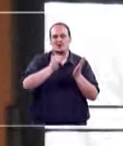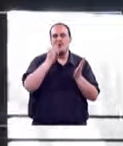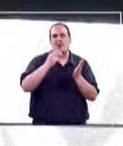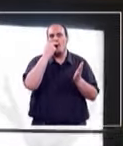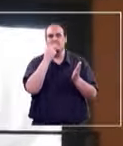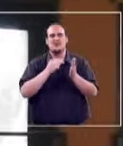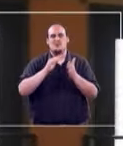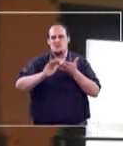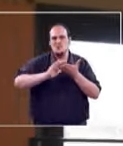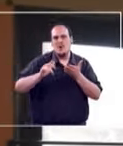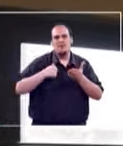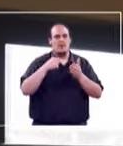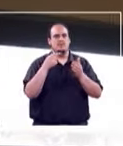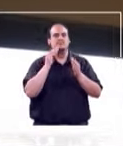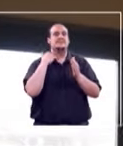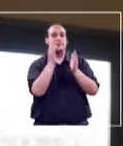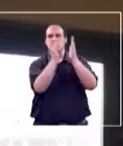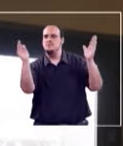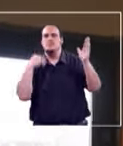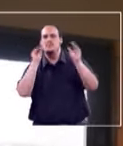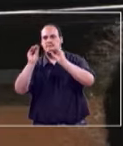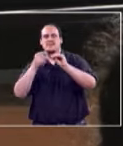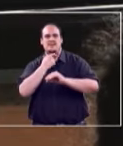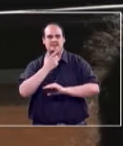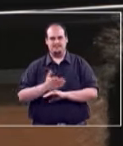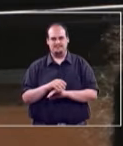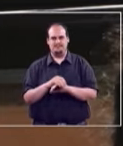intendono continuare ad espandere l'offerta.